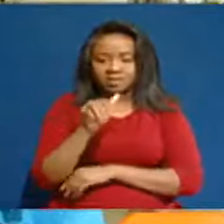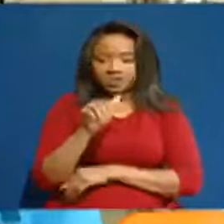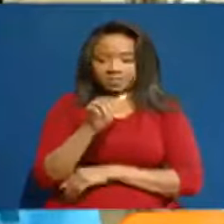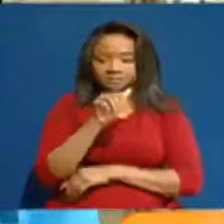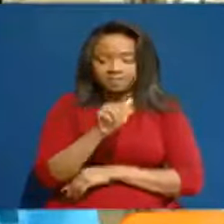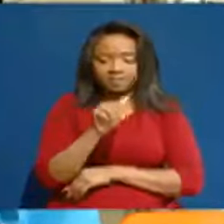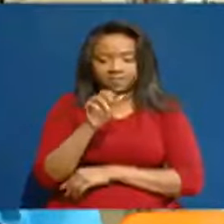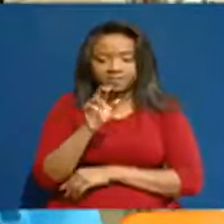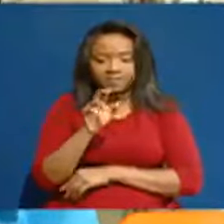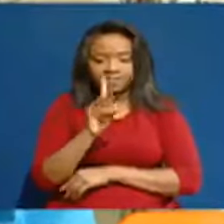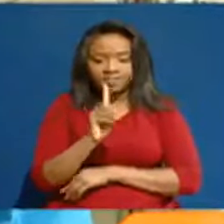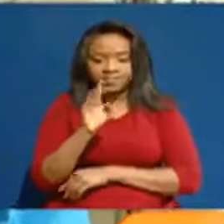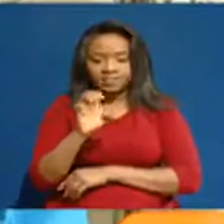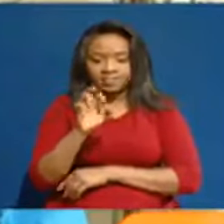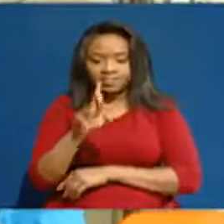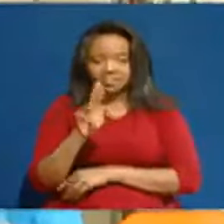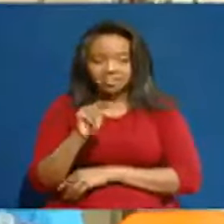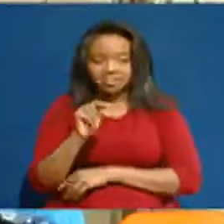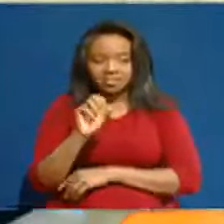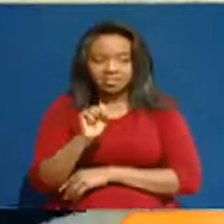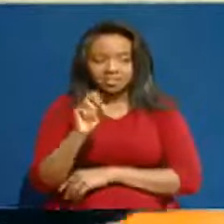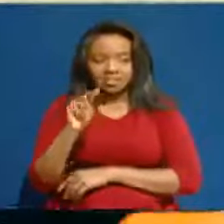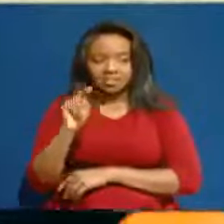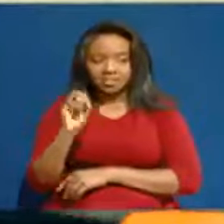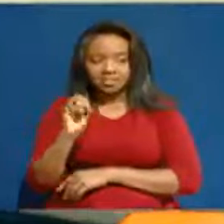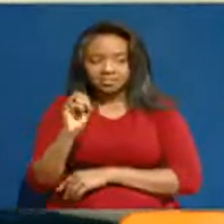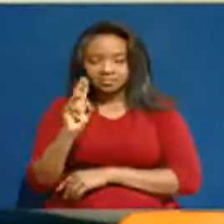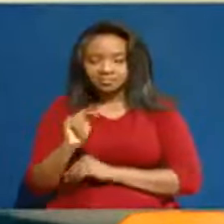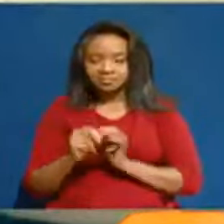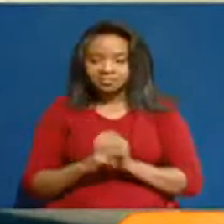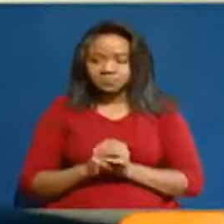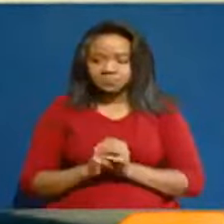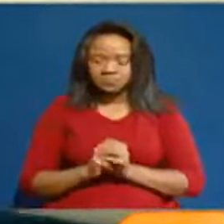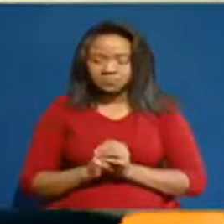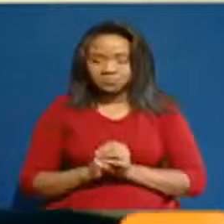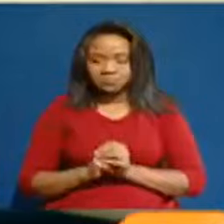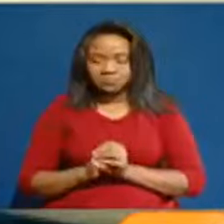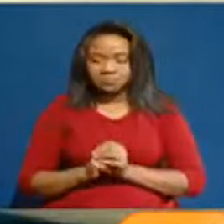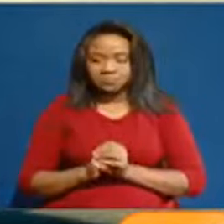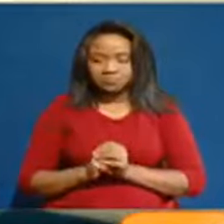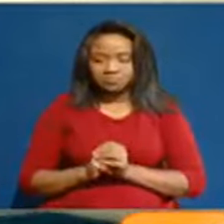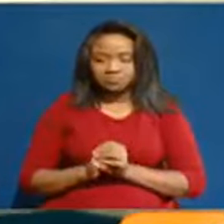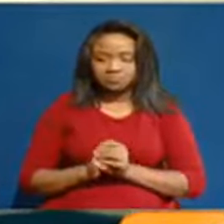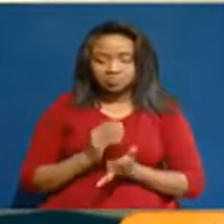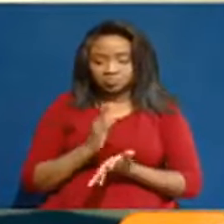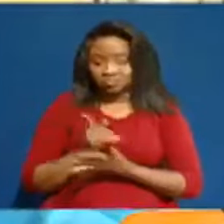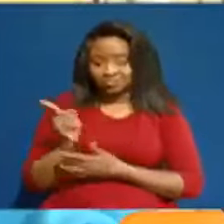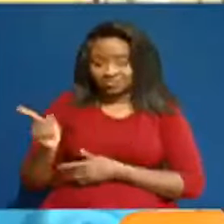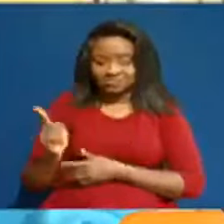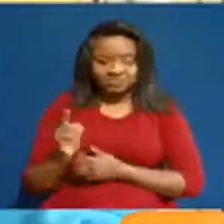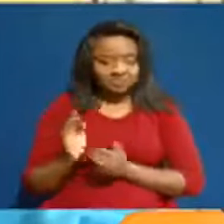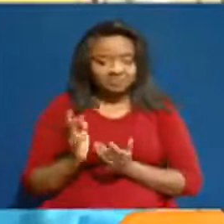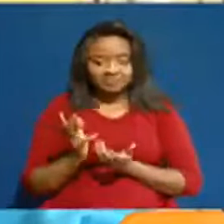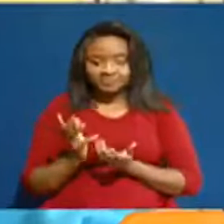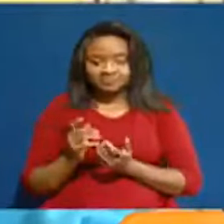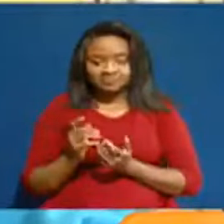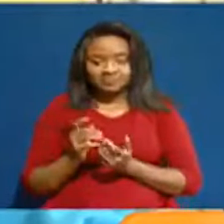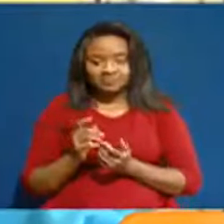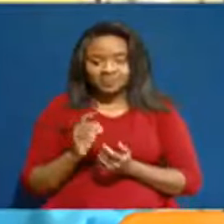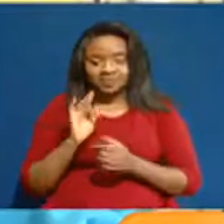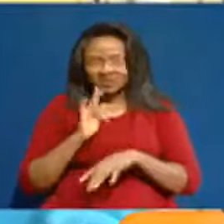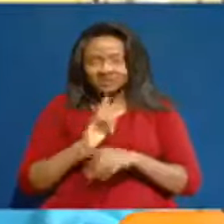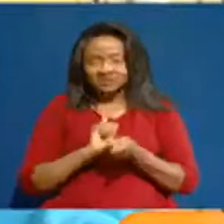David akikariri kilichotokea. This one has changed my life a lot because there are so many things that I won't be able to